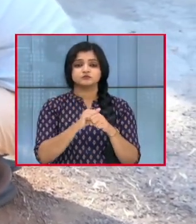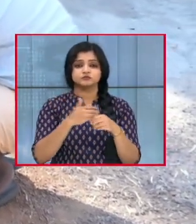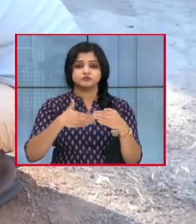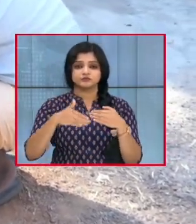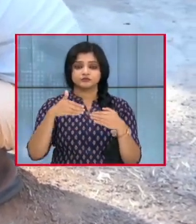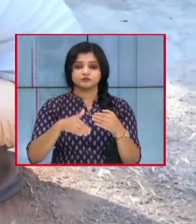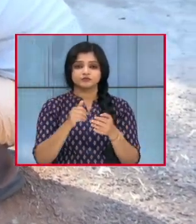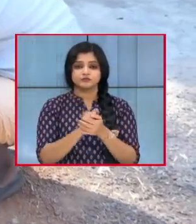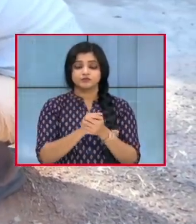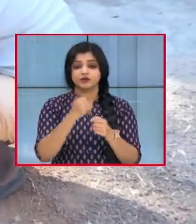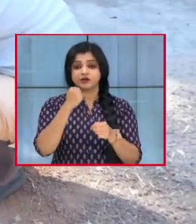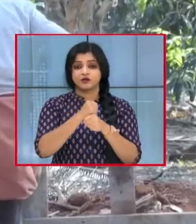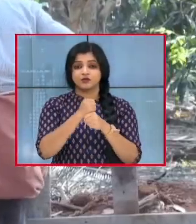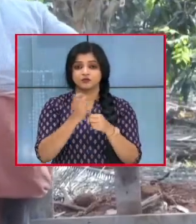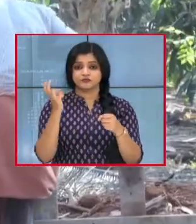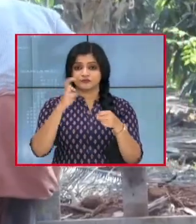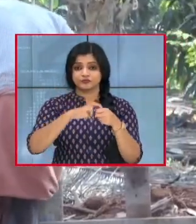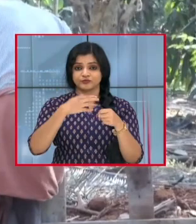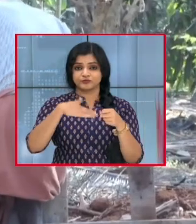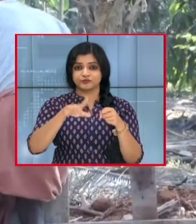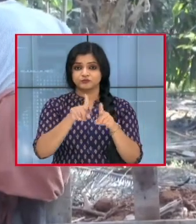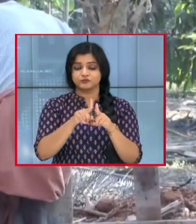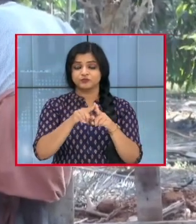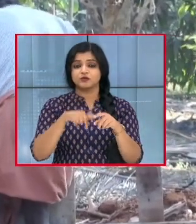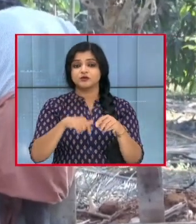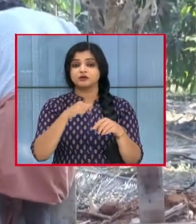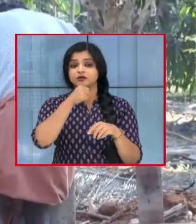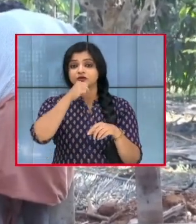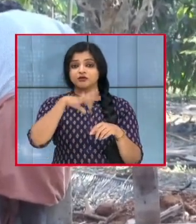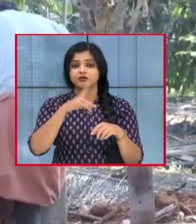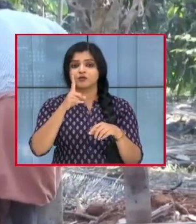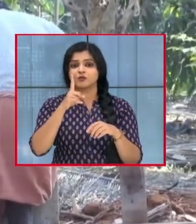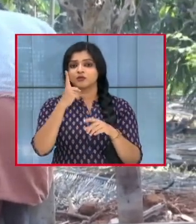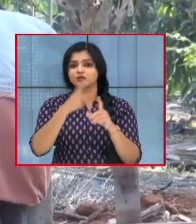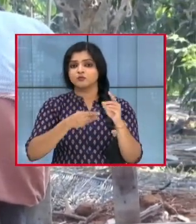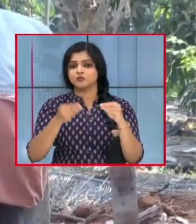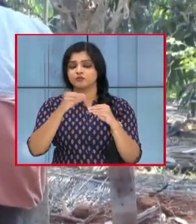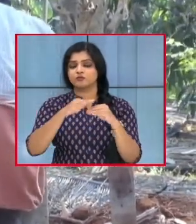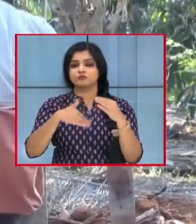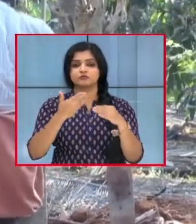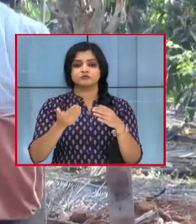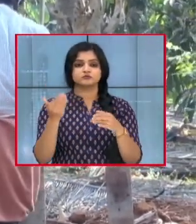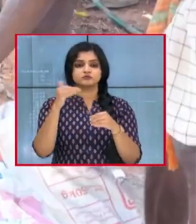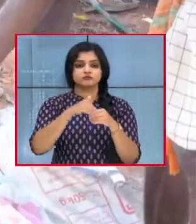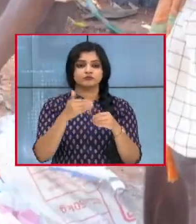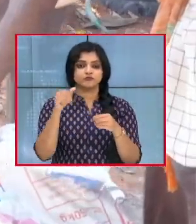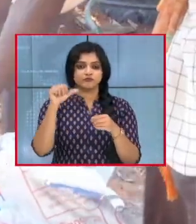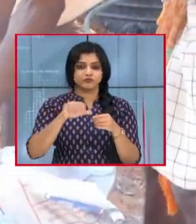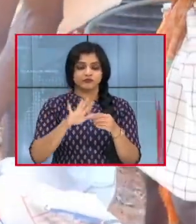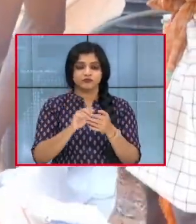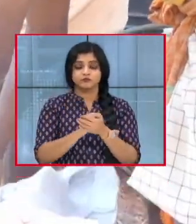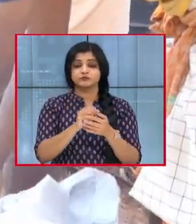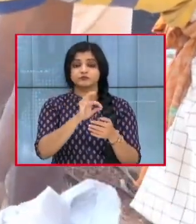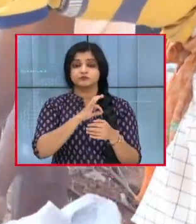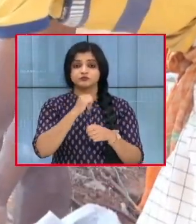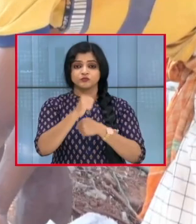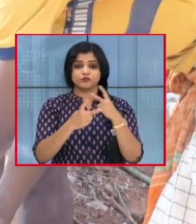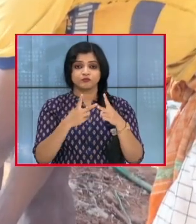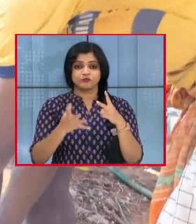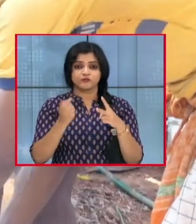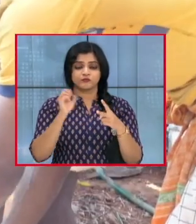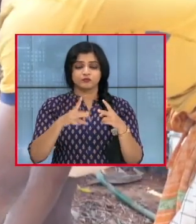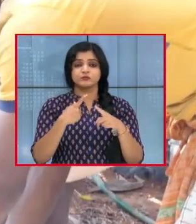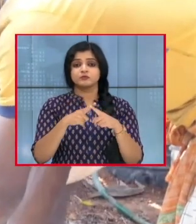സർക്കാർ സർവീസിൽ പ്രവേശിക്കാനുള്ള പ്രായപരിധി തീരാൻ ഇനി ഒരു വർഷം മാത്രമാണ് ശേഷിക്കുന്നത്. കായികരംഗത്ത് ഇത്രയേറെ നേട്ടങ്ങളുണ്ടായിട്ടും